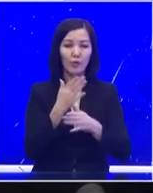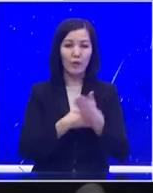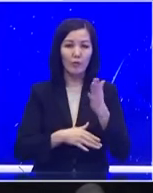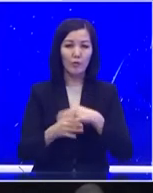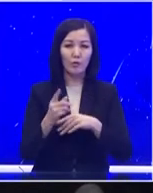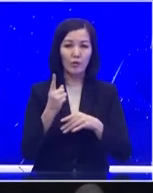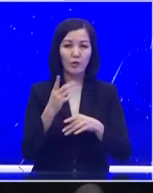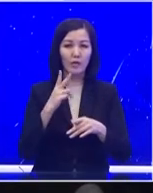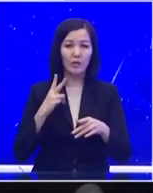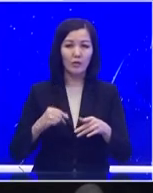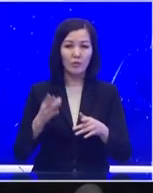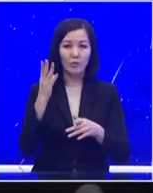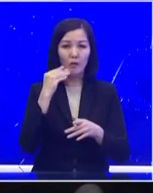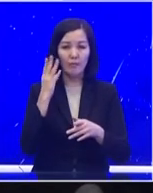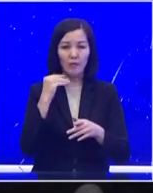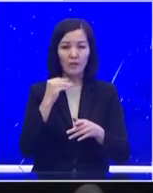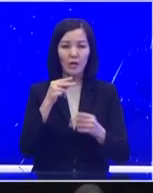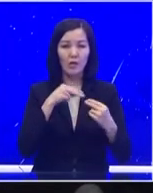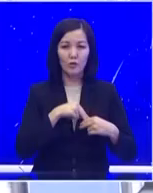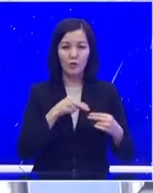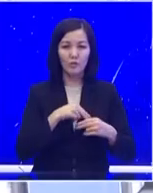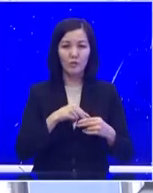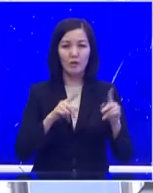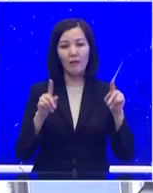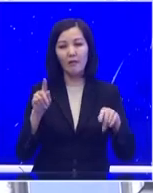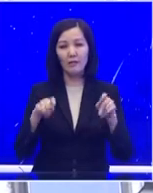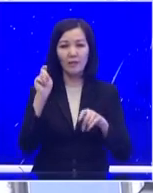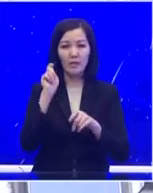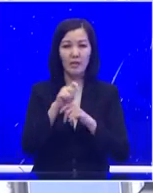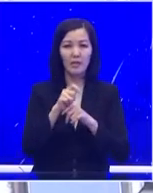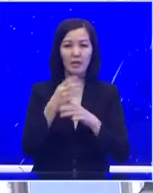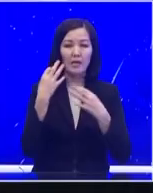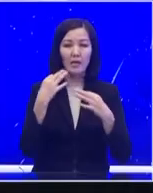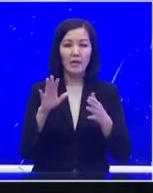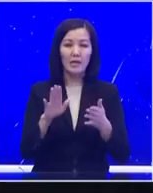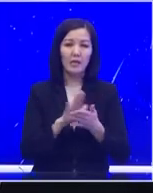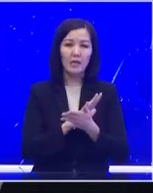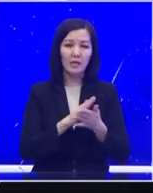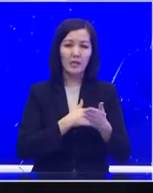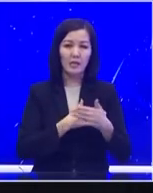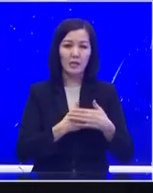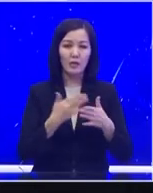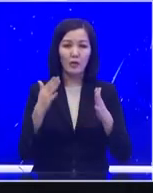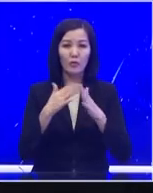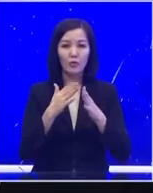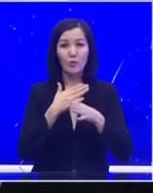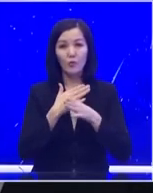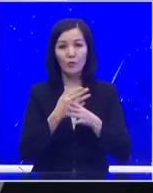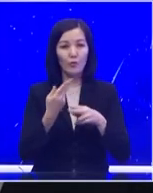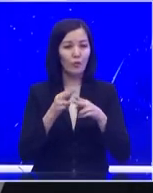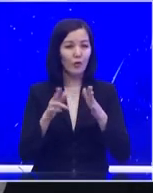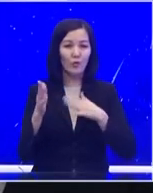қызым Алматыда. Жұмыстан қолы тимейді. Анда-санда келеді. Ерікті жастар үй шаруасына көмектесіп жатыр. Өте